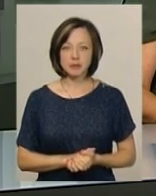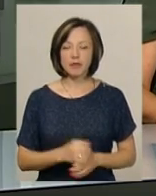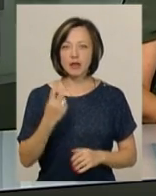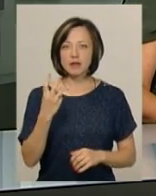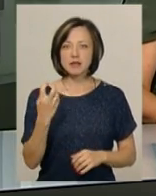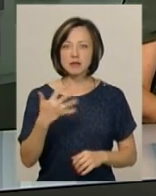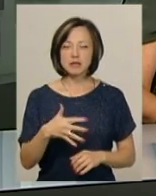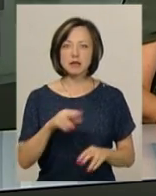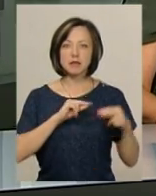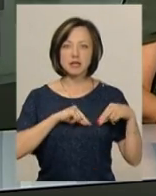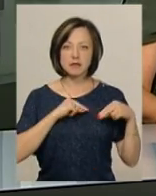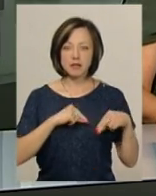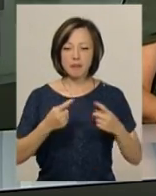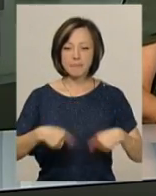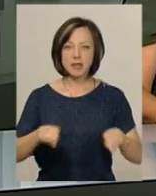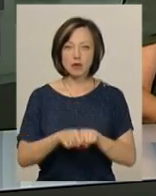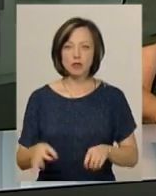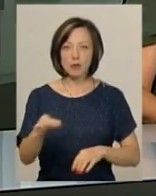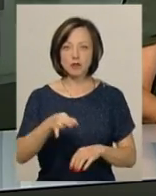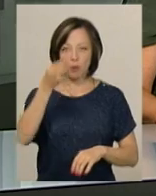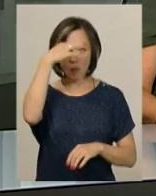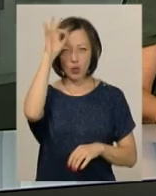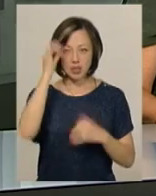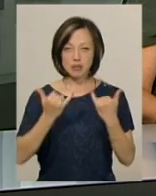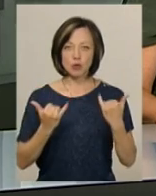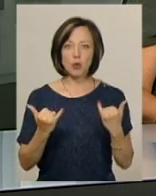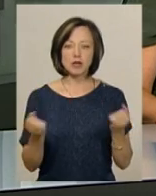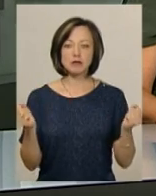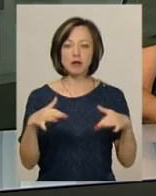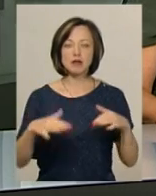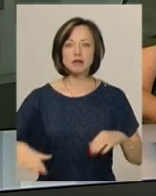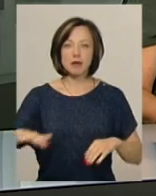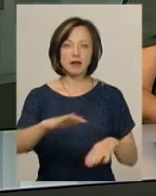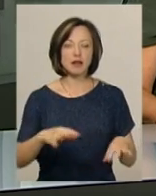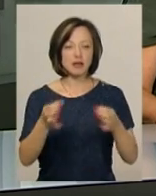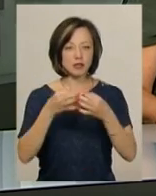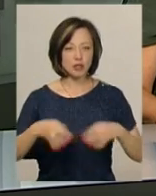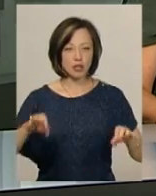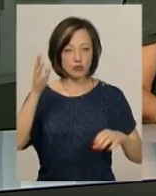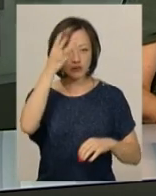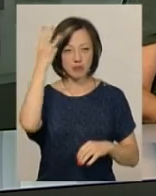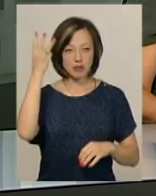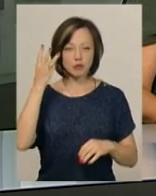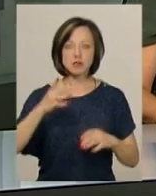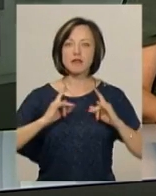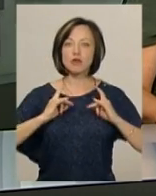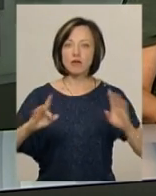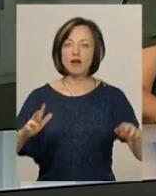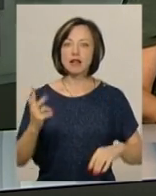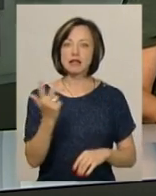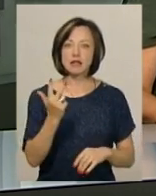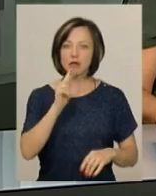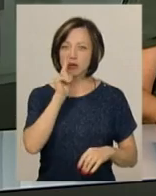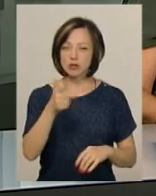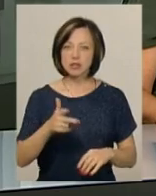250 працівників підрозділів обласної поліції сьогодні зібралися на Майдані Незалежності у Хмельницькому. Святкували третю